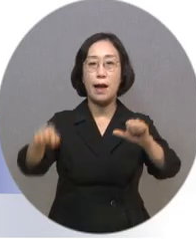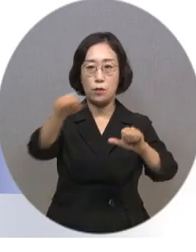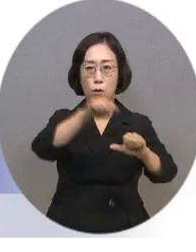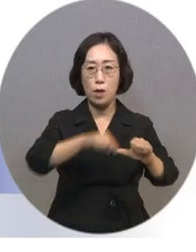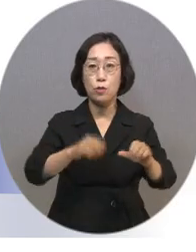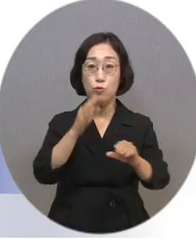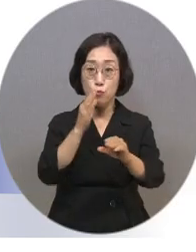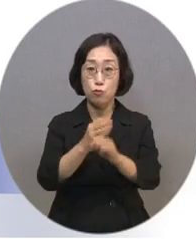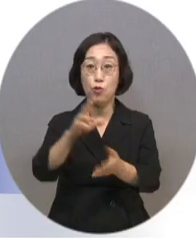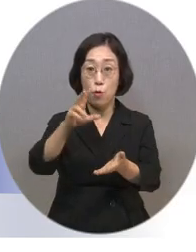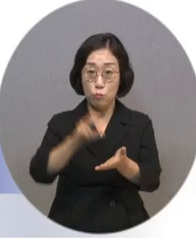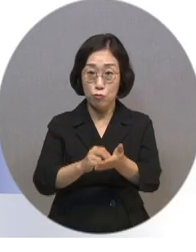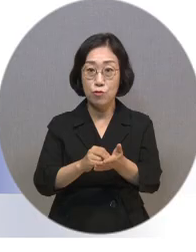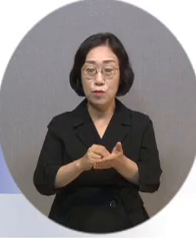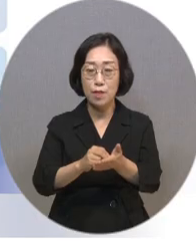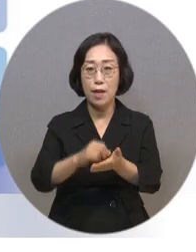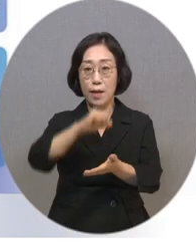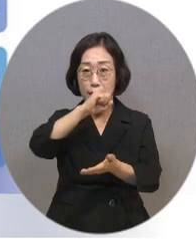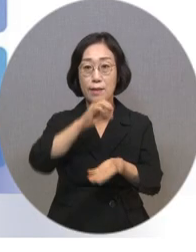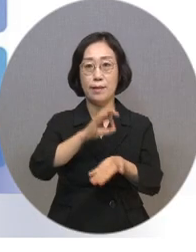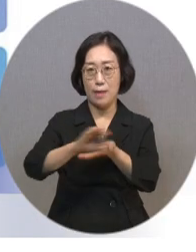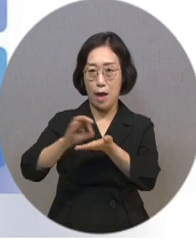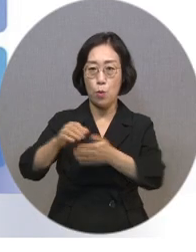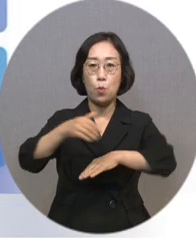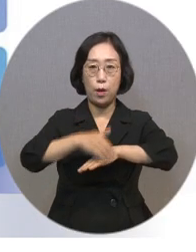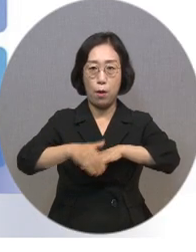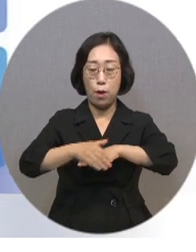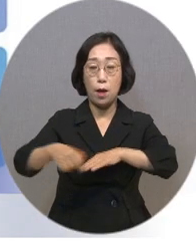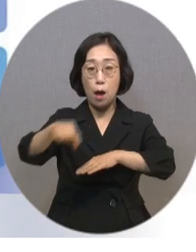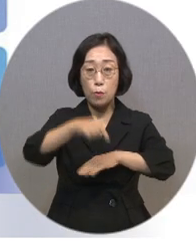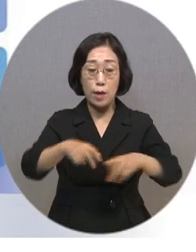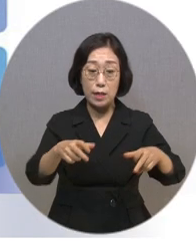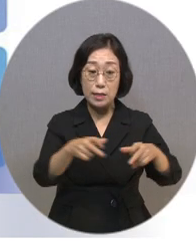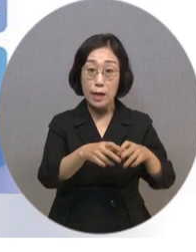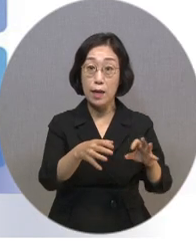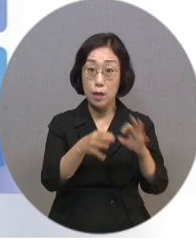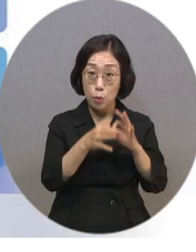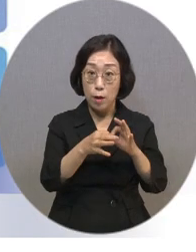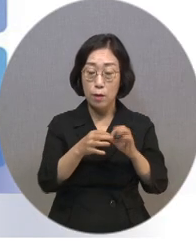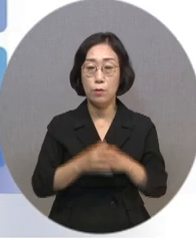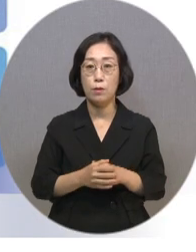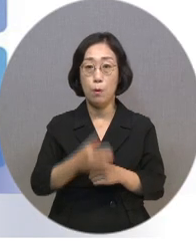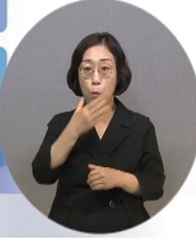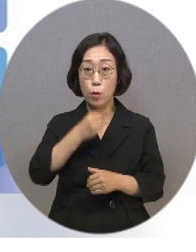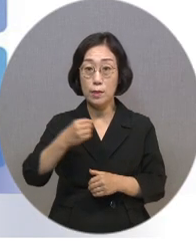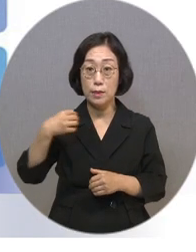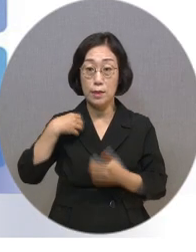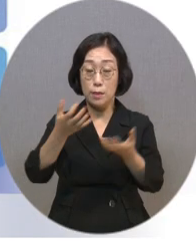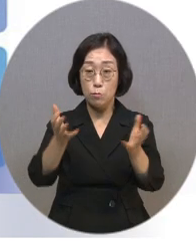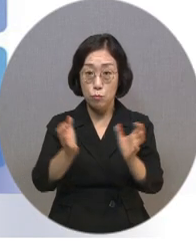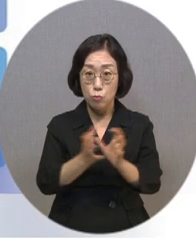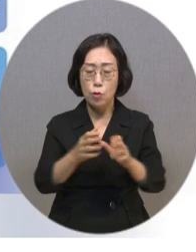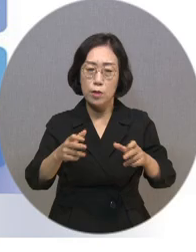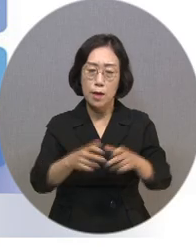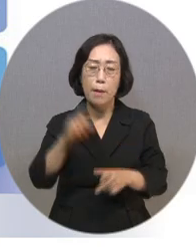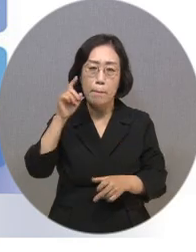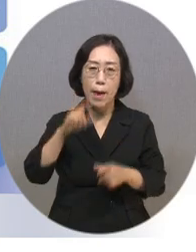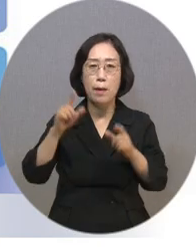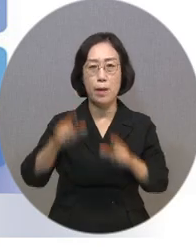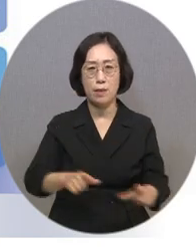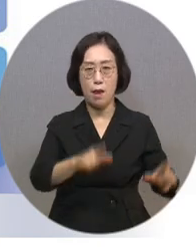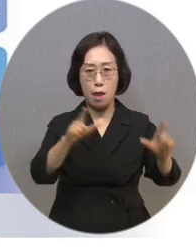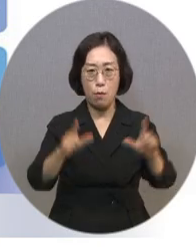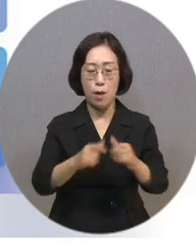투자 방향을 기반으로 편성됐습니다 그중 장애인 예상과 관련해서 복지부는 장애인의 일상과